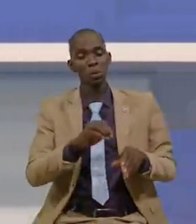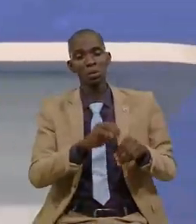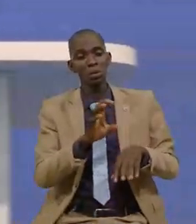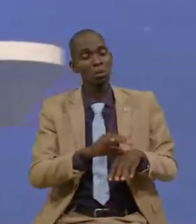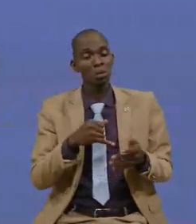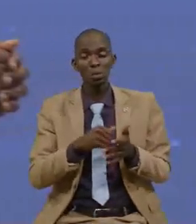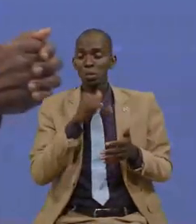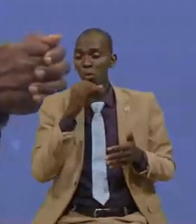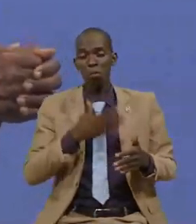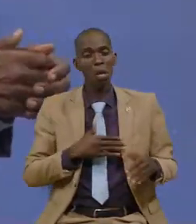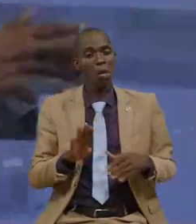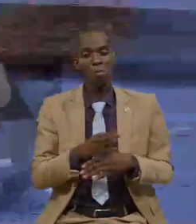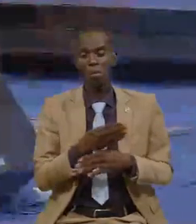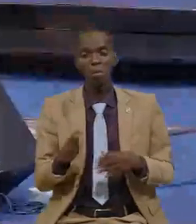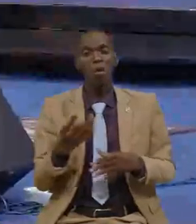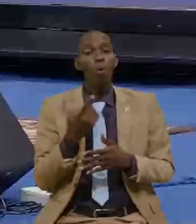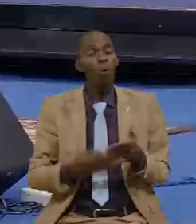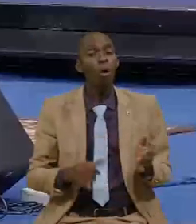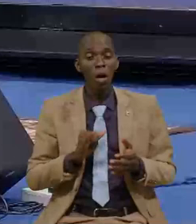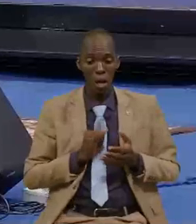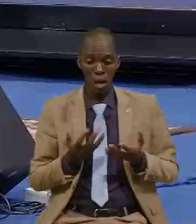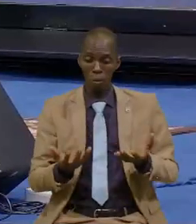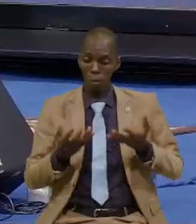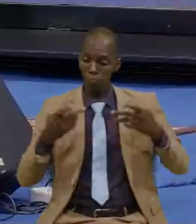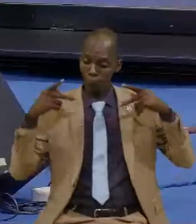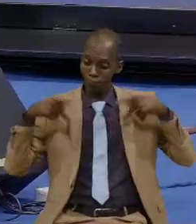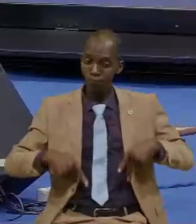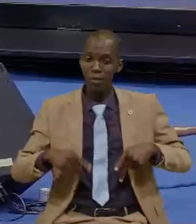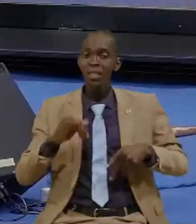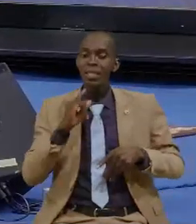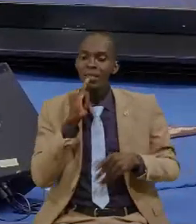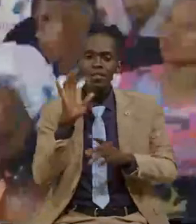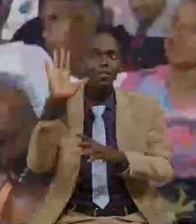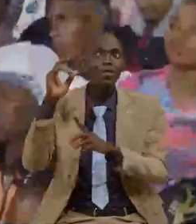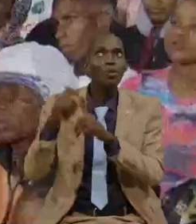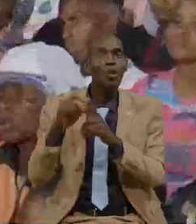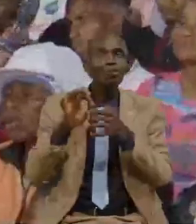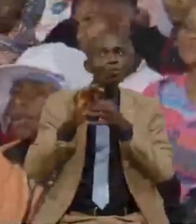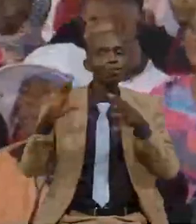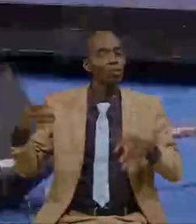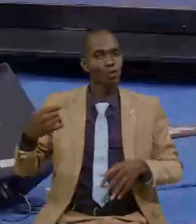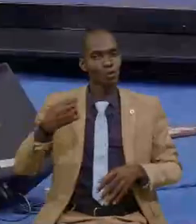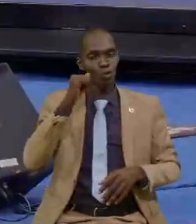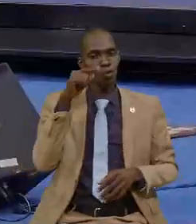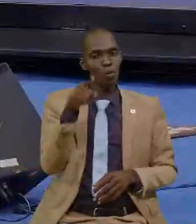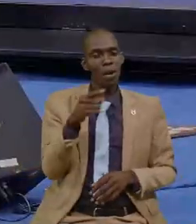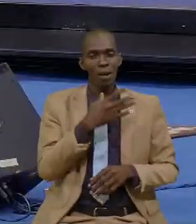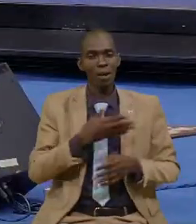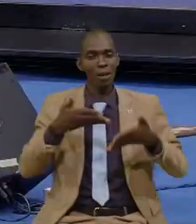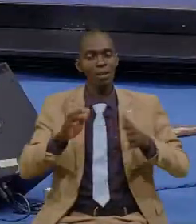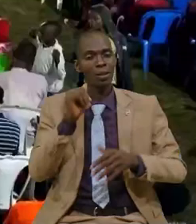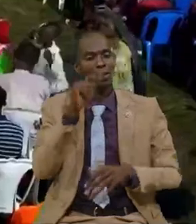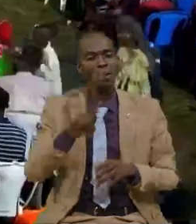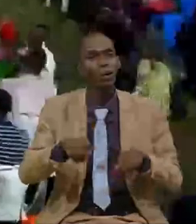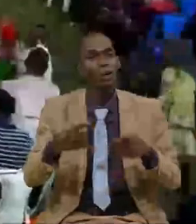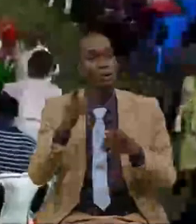la synagogue, mais après ce n'est pas mon souci, ce que je veux, c'est d'être délié et